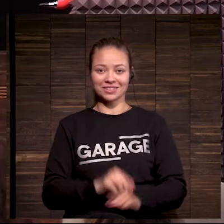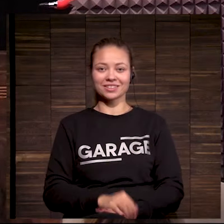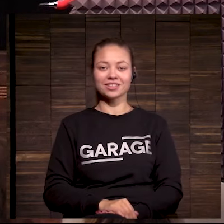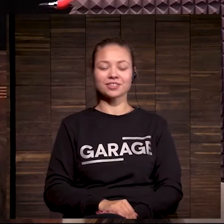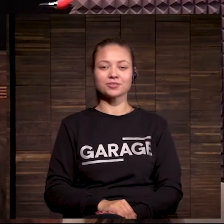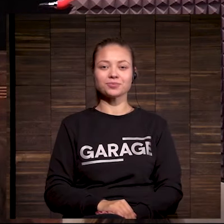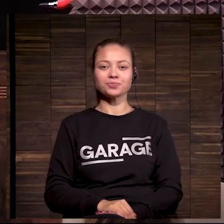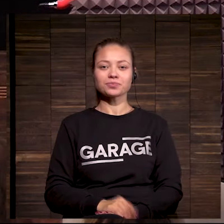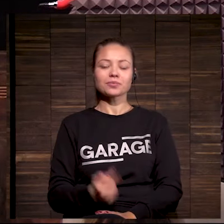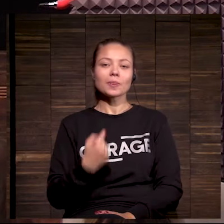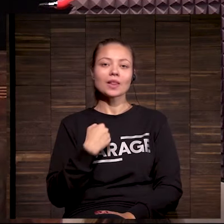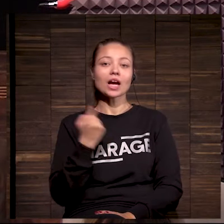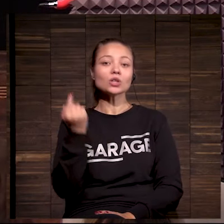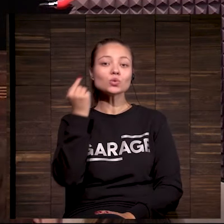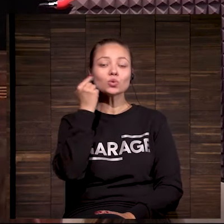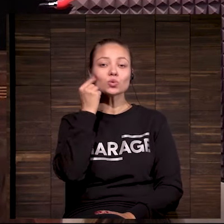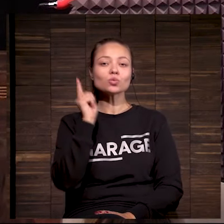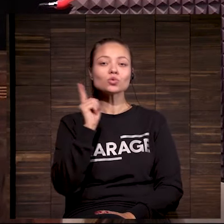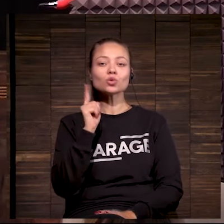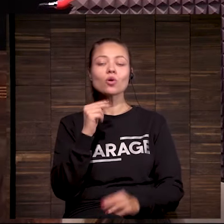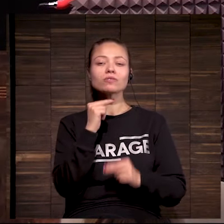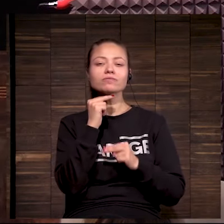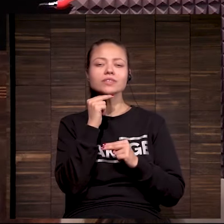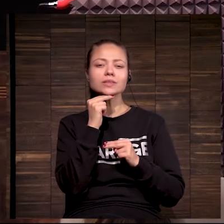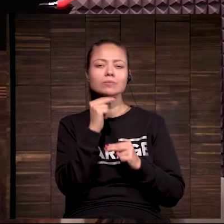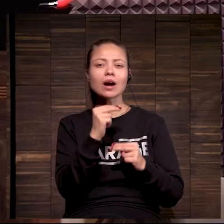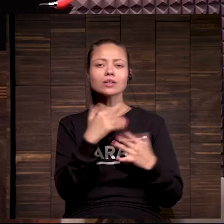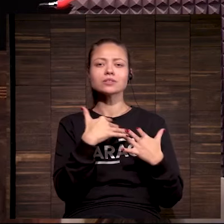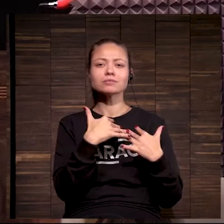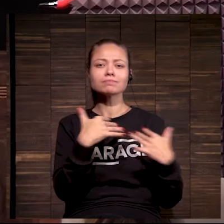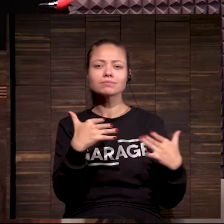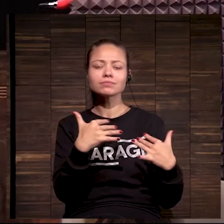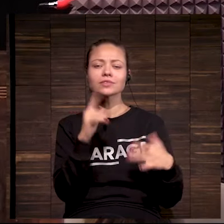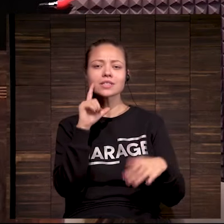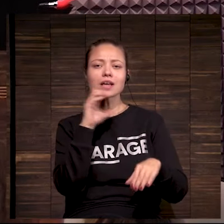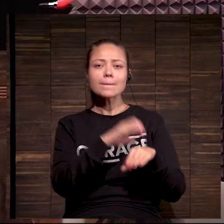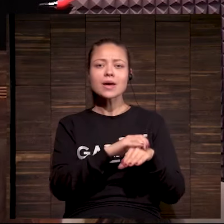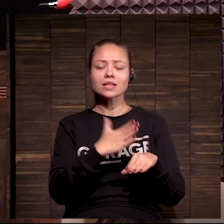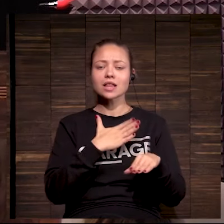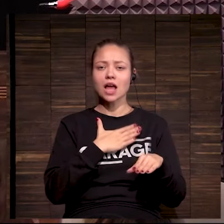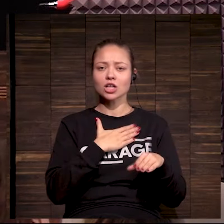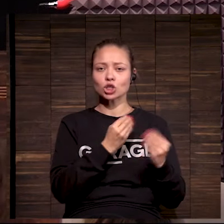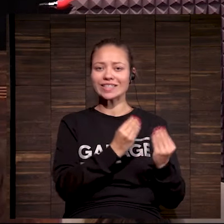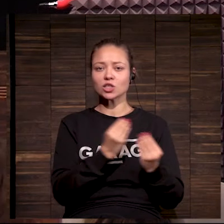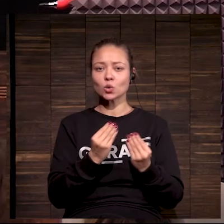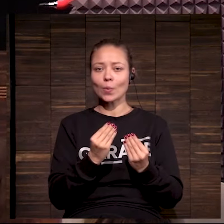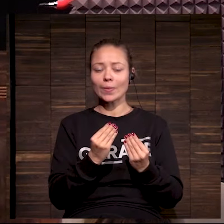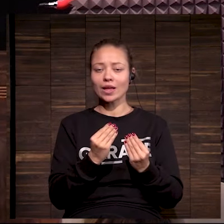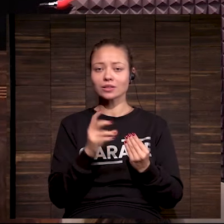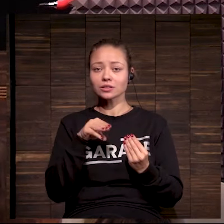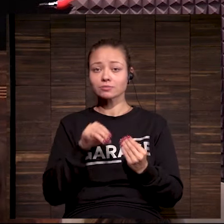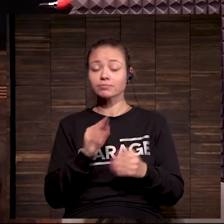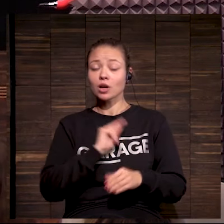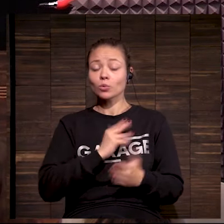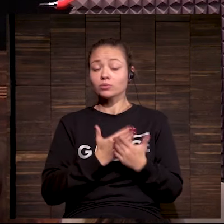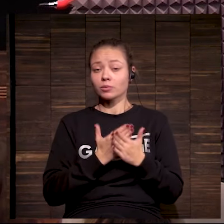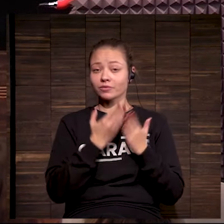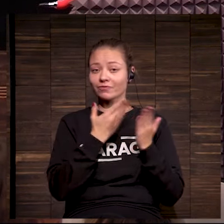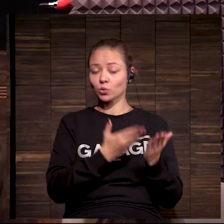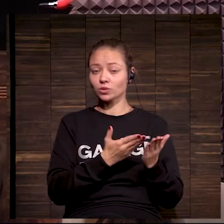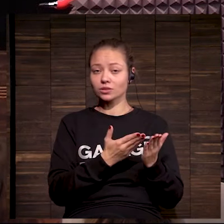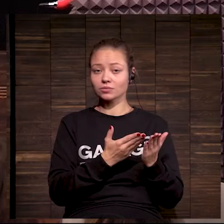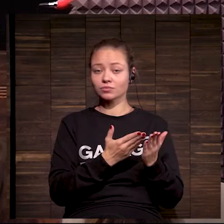я думаю что внимательные зрители заметят наши инструменты работы вот например